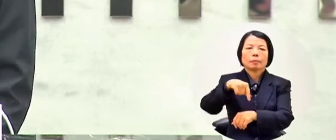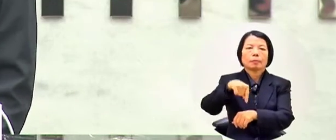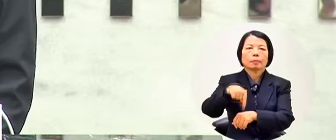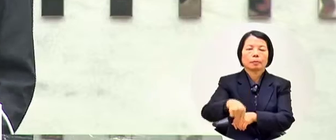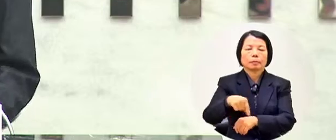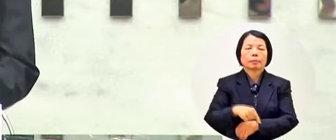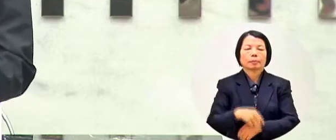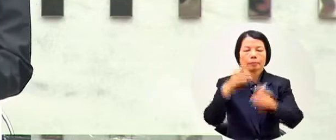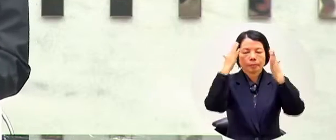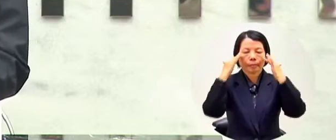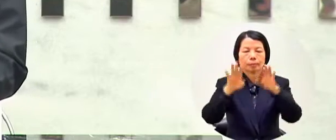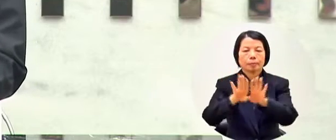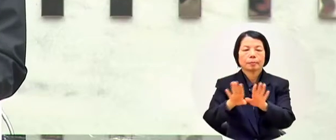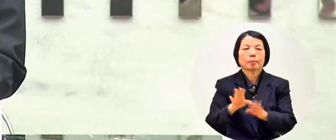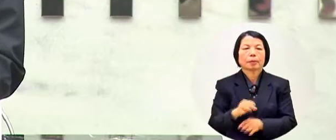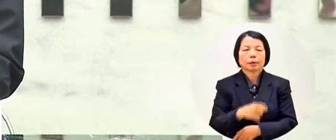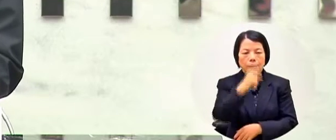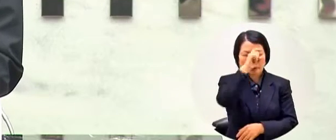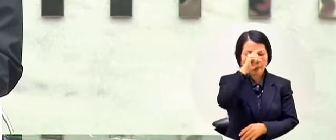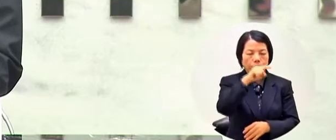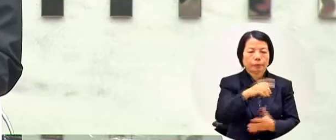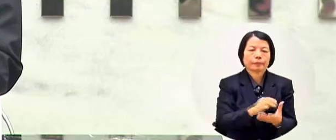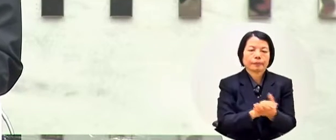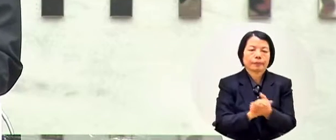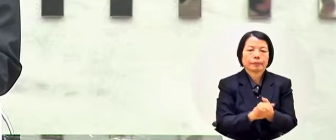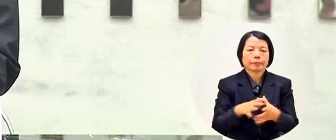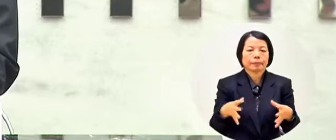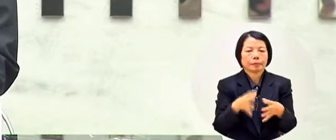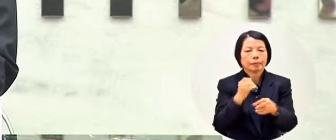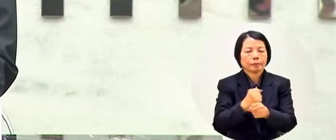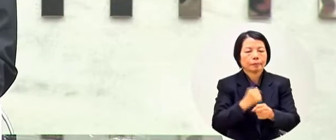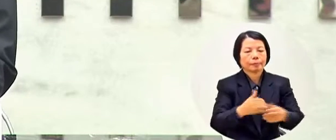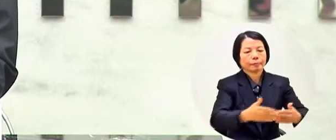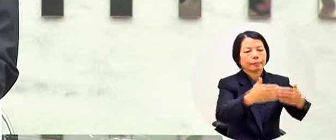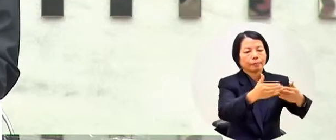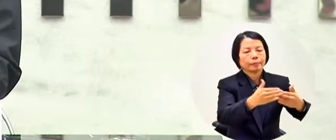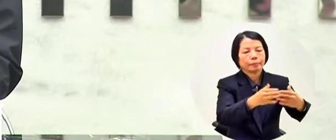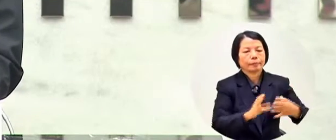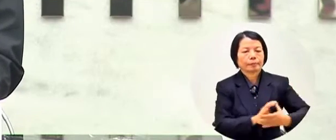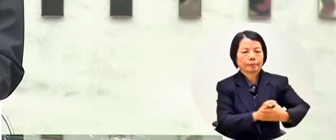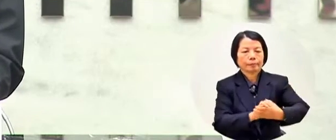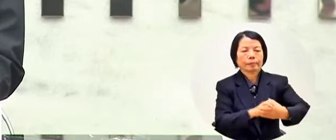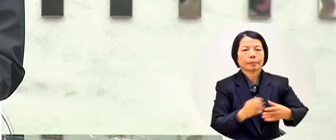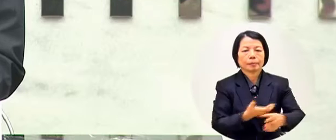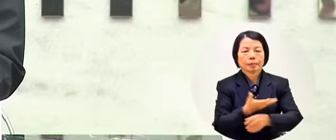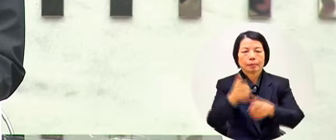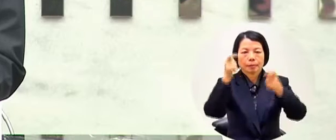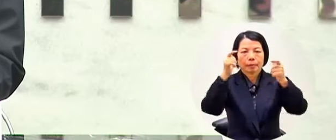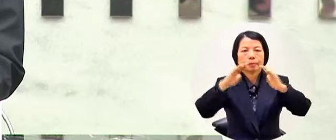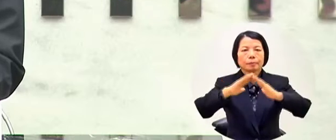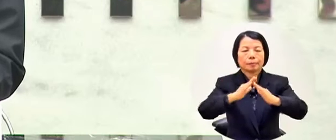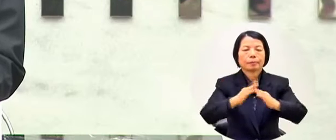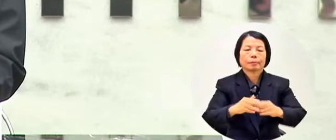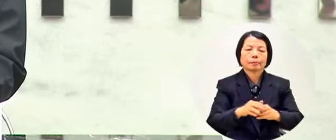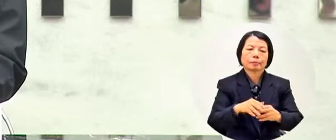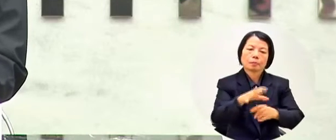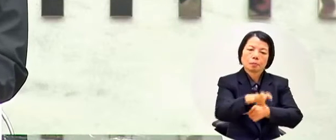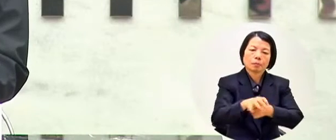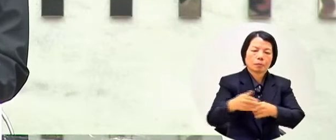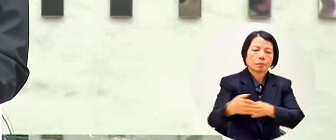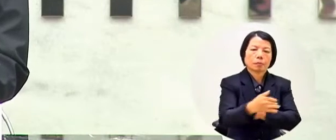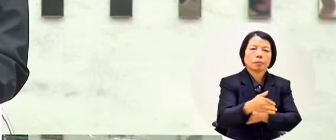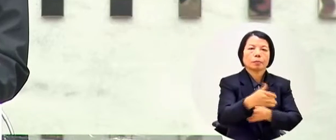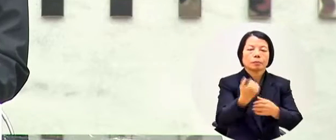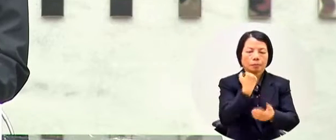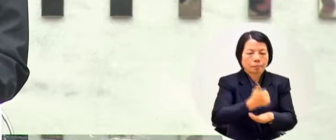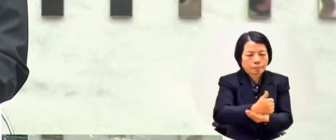厦门，希望维持友善、和平的两岸关系之下，为高雄的农渔等产品寻找更多外